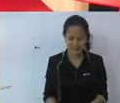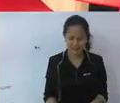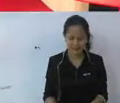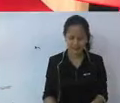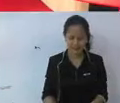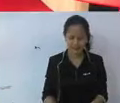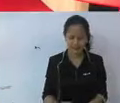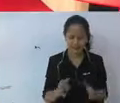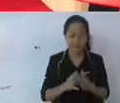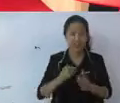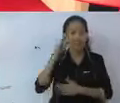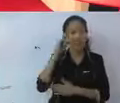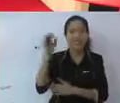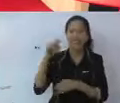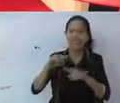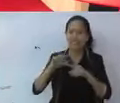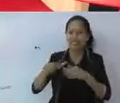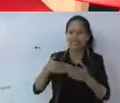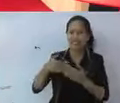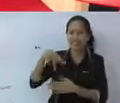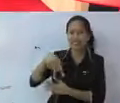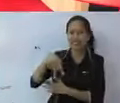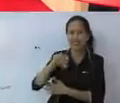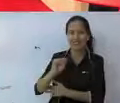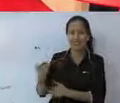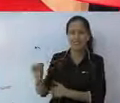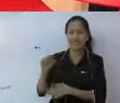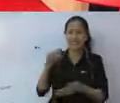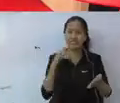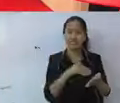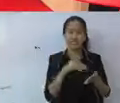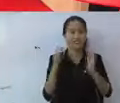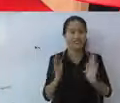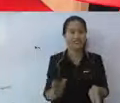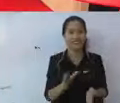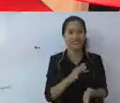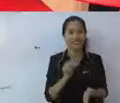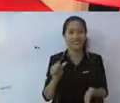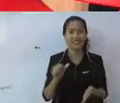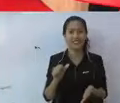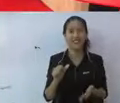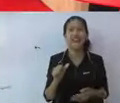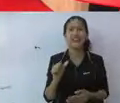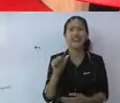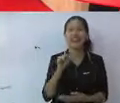Mga PSS, student, and alumni. Yun.